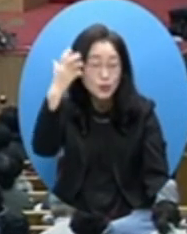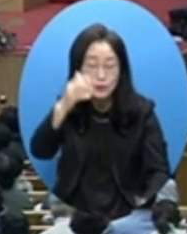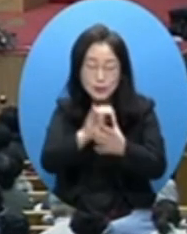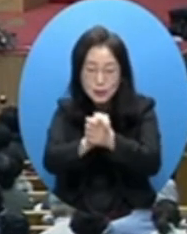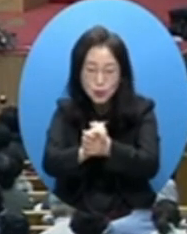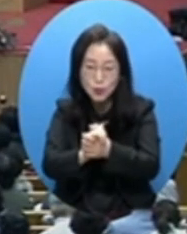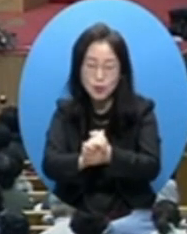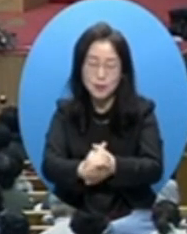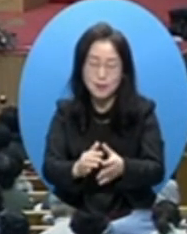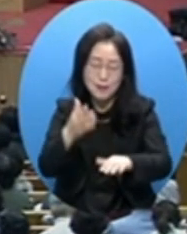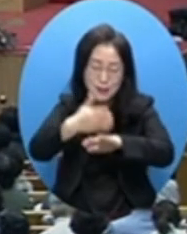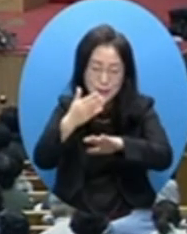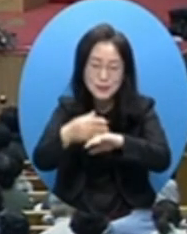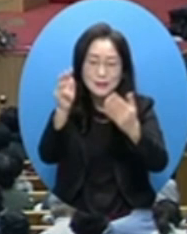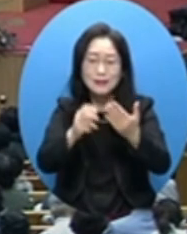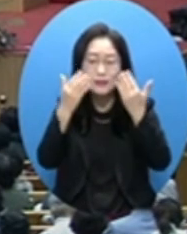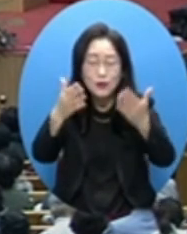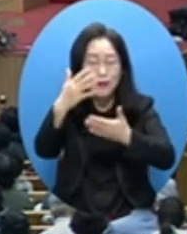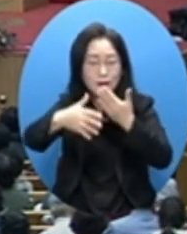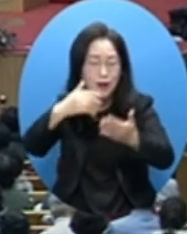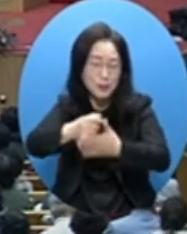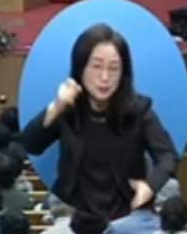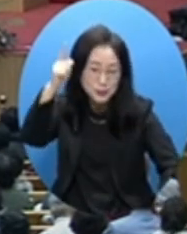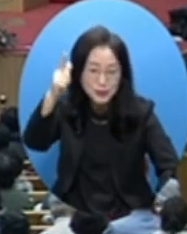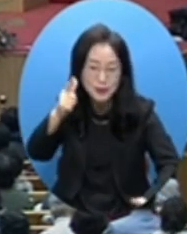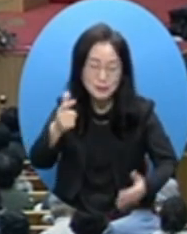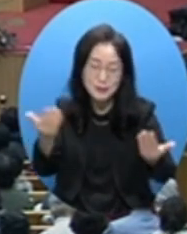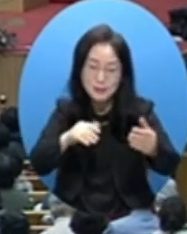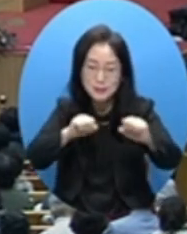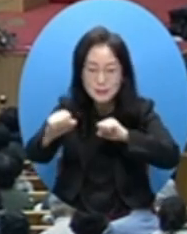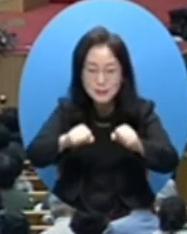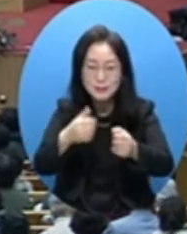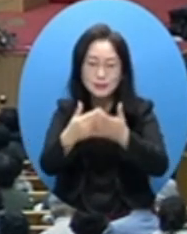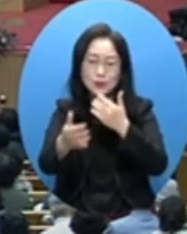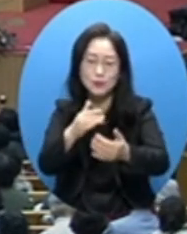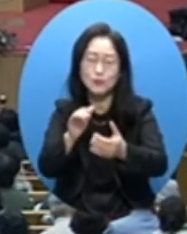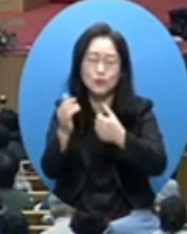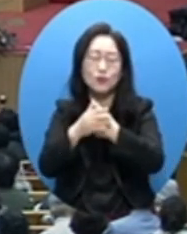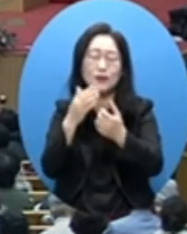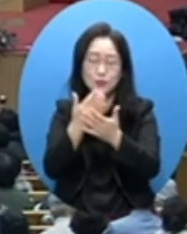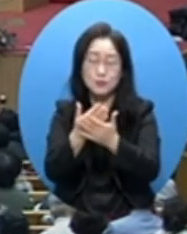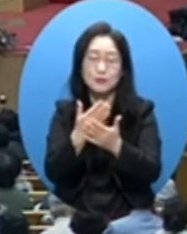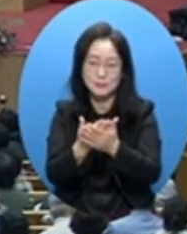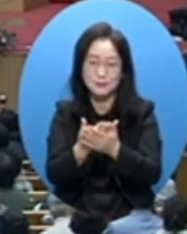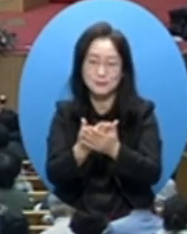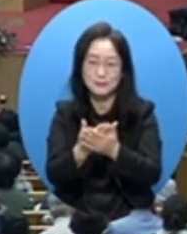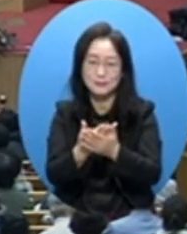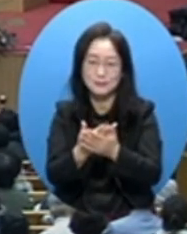주님 앞에 감사하고 찬양하여 하나님의 위대한 역사를 체험하는 우리 모두가 되게 하여 주시옵소서